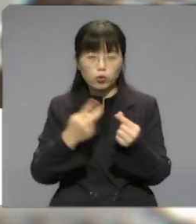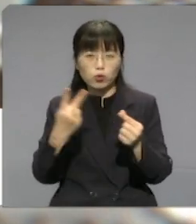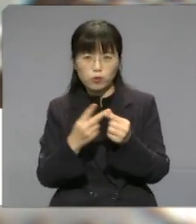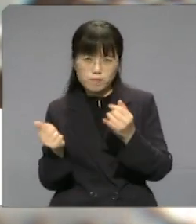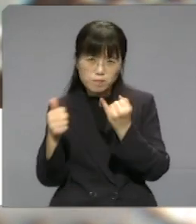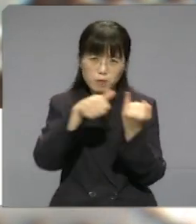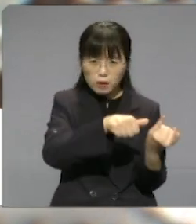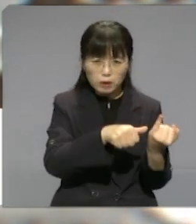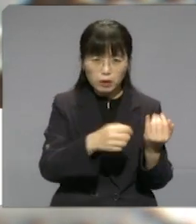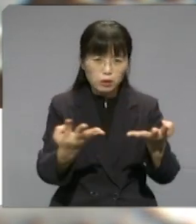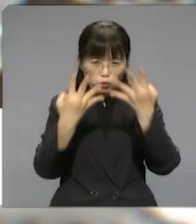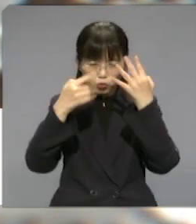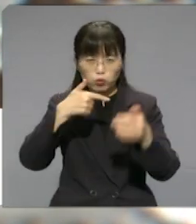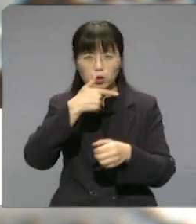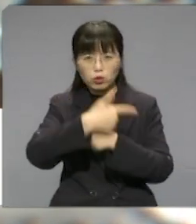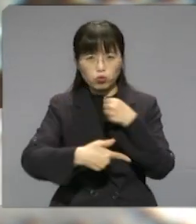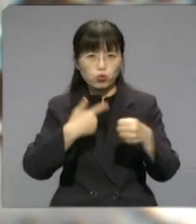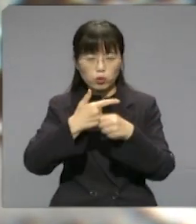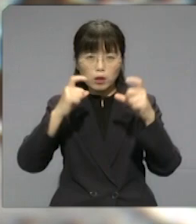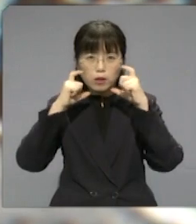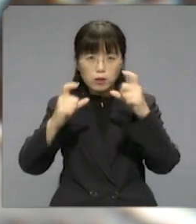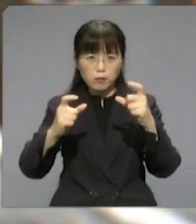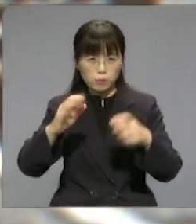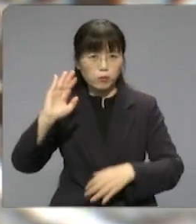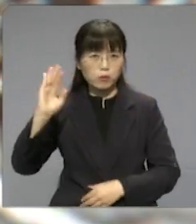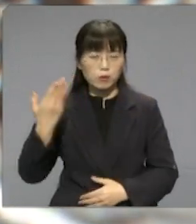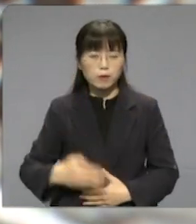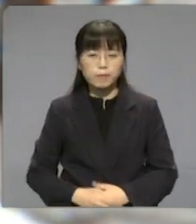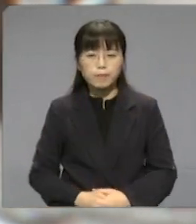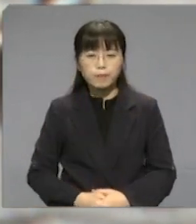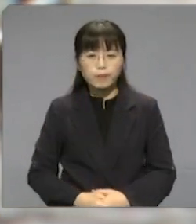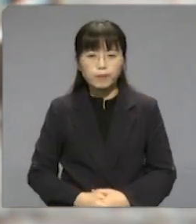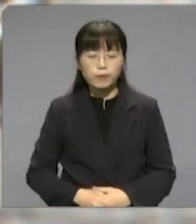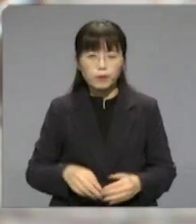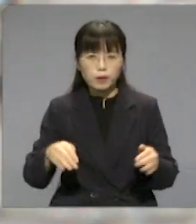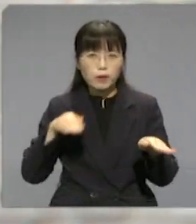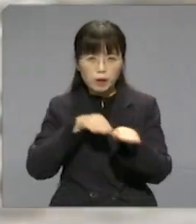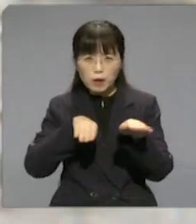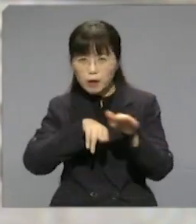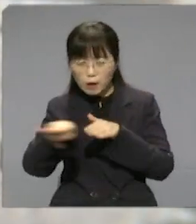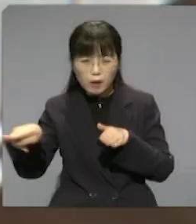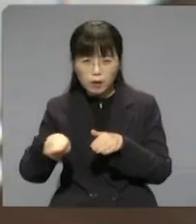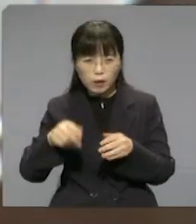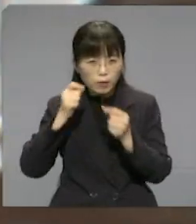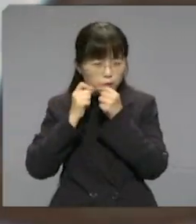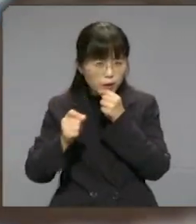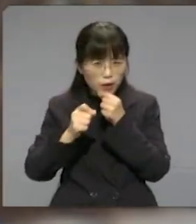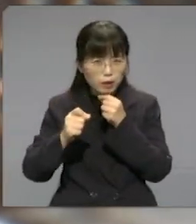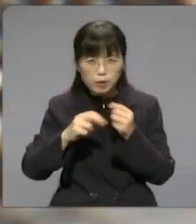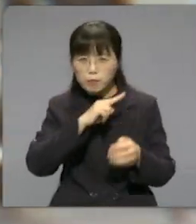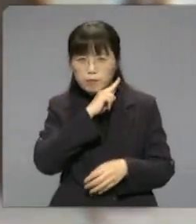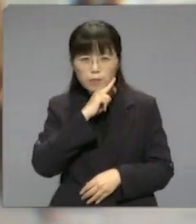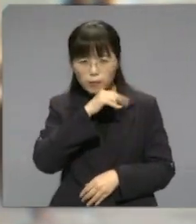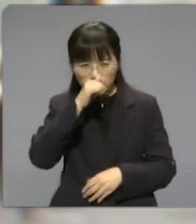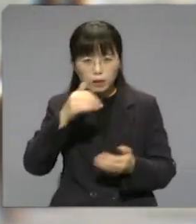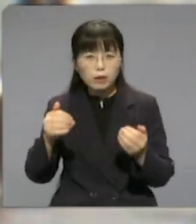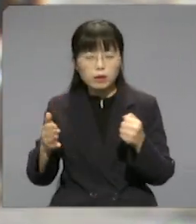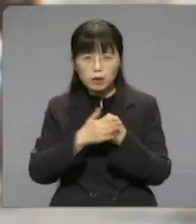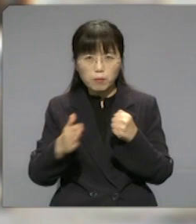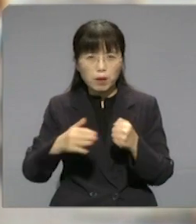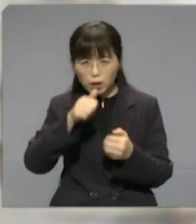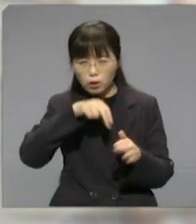성폭행해 징역 윤년을 선고받았던 겁니다 뺑소니와 사기 상해 전과까지 있는 터라 도주